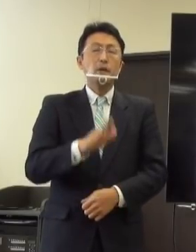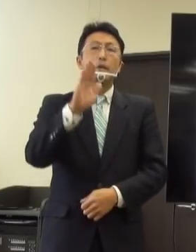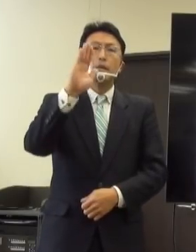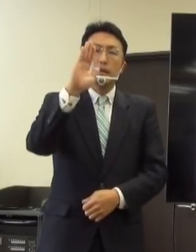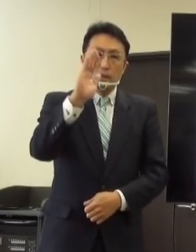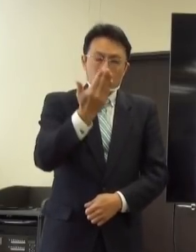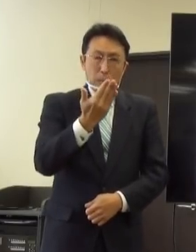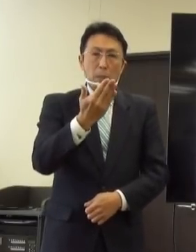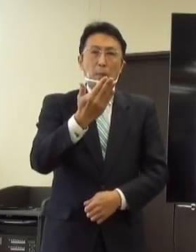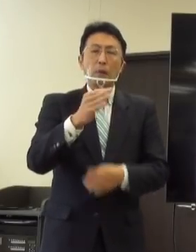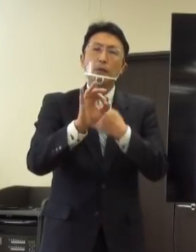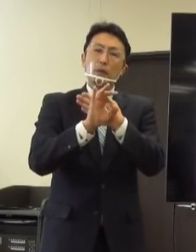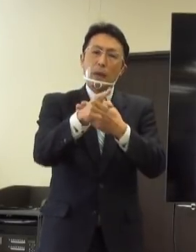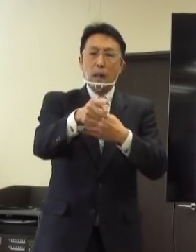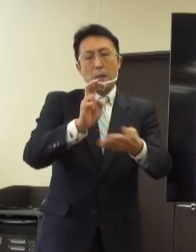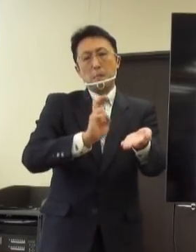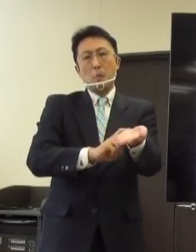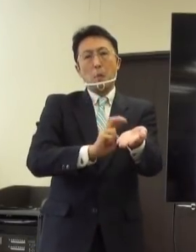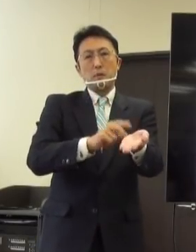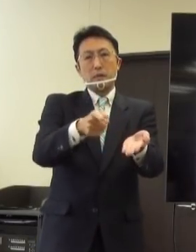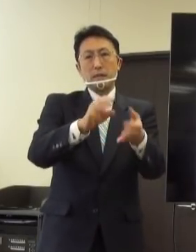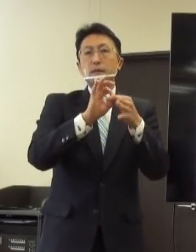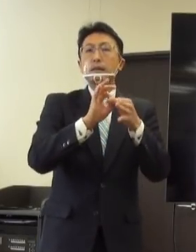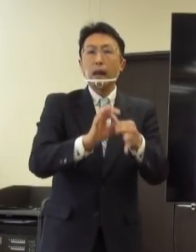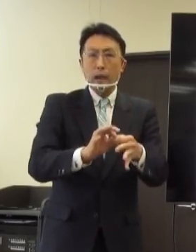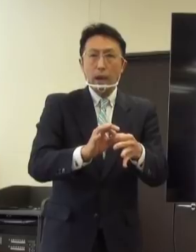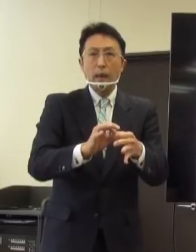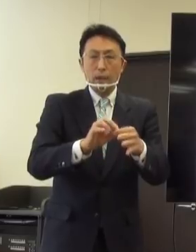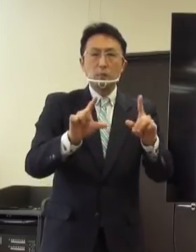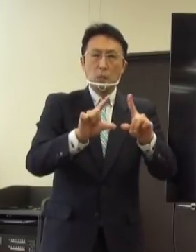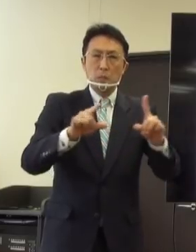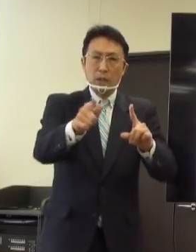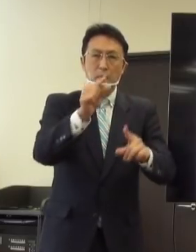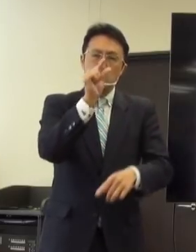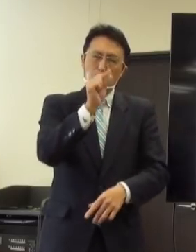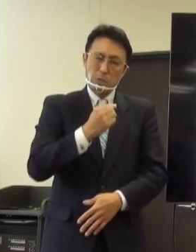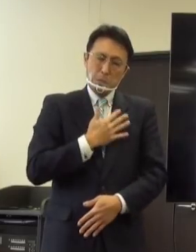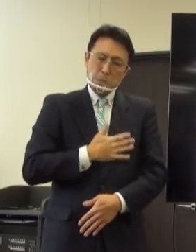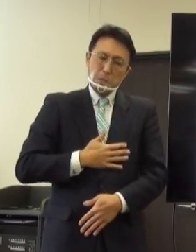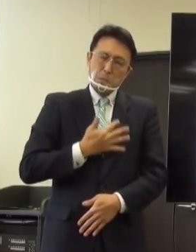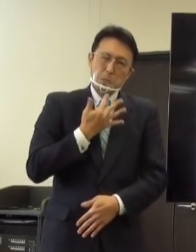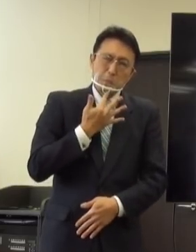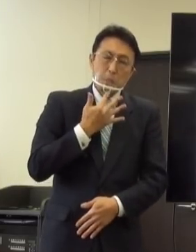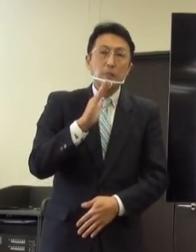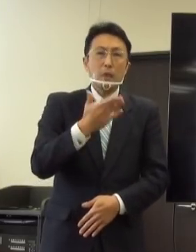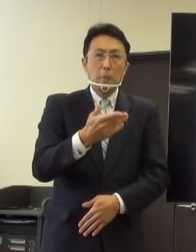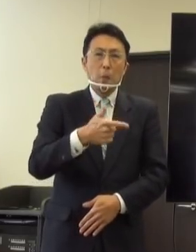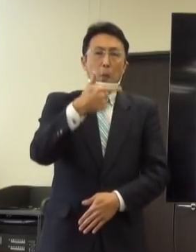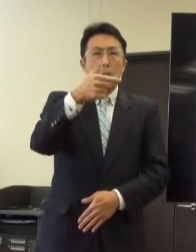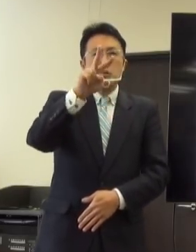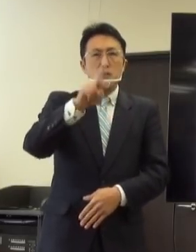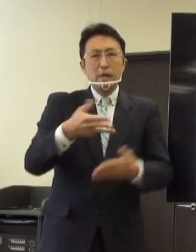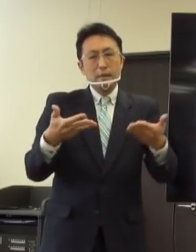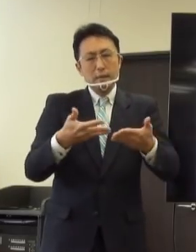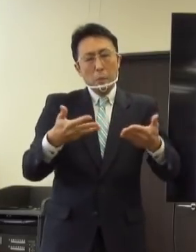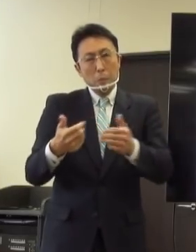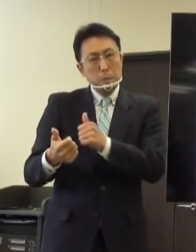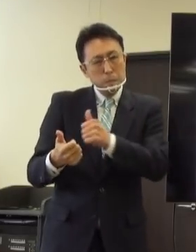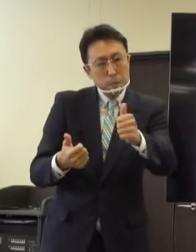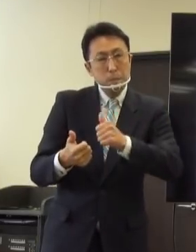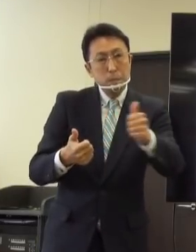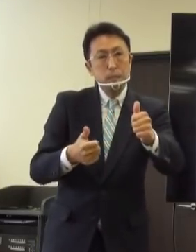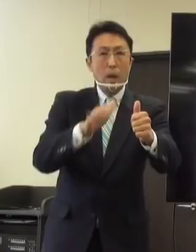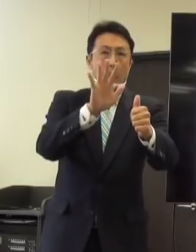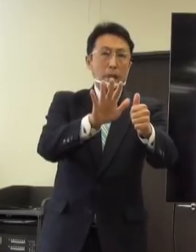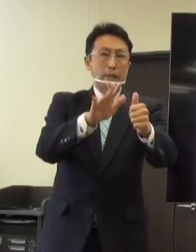ちょっと調子悪くてもなかなか休めないという現状もあったのではないかなというふうには推察しております。まあ、そこで一